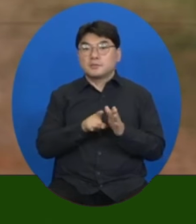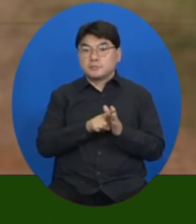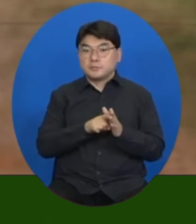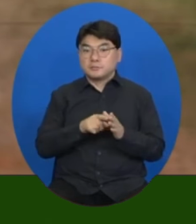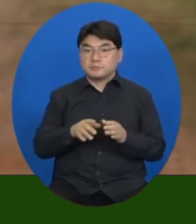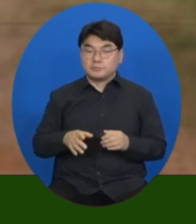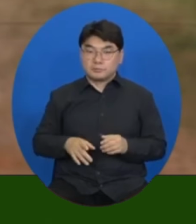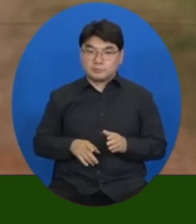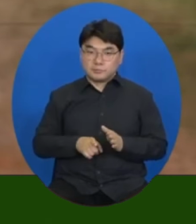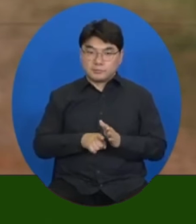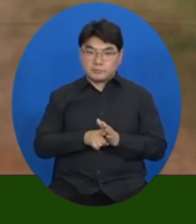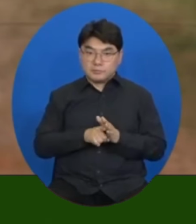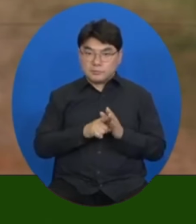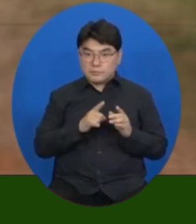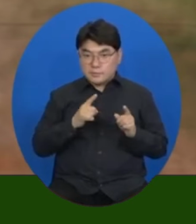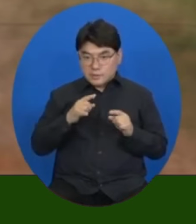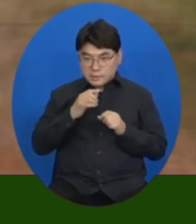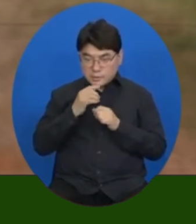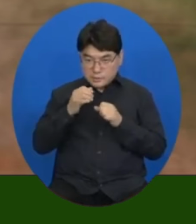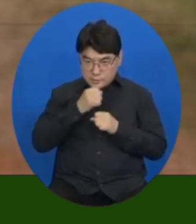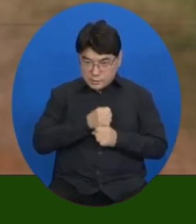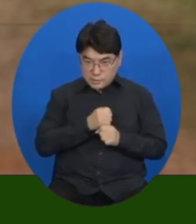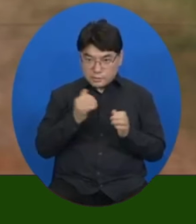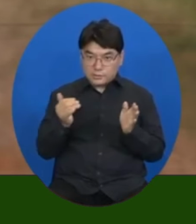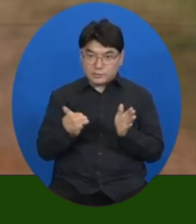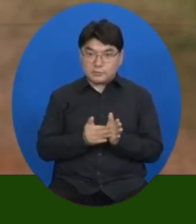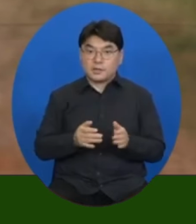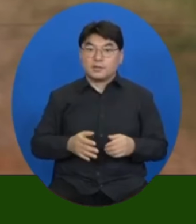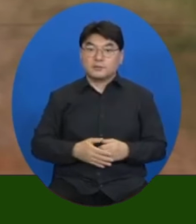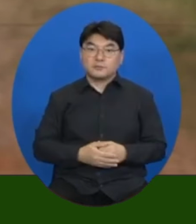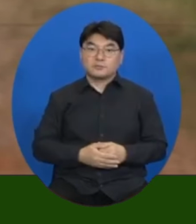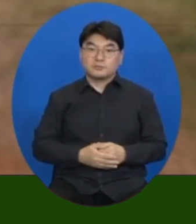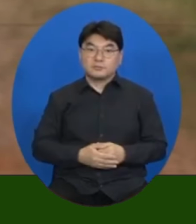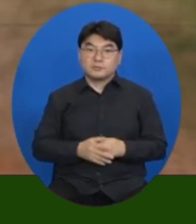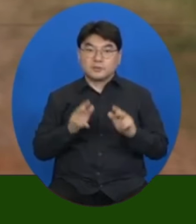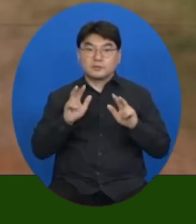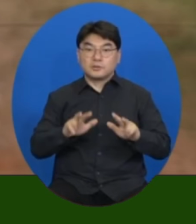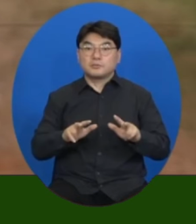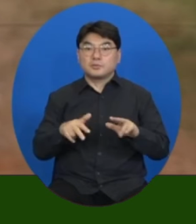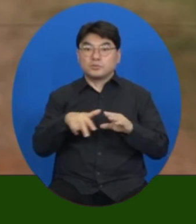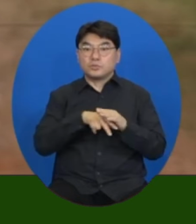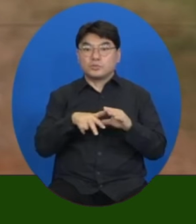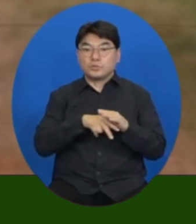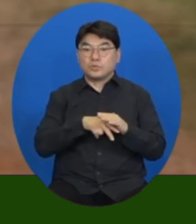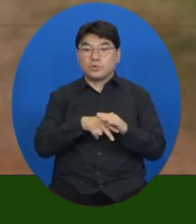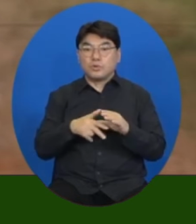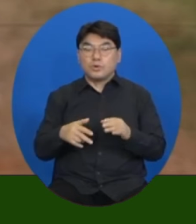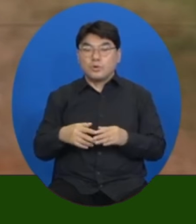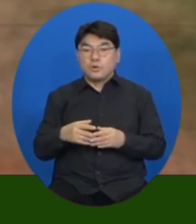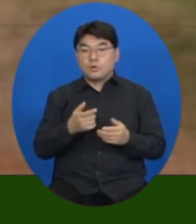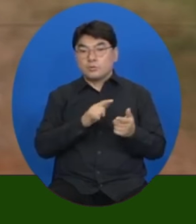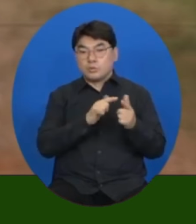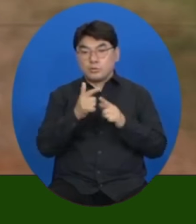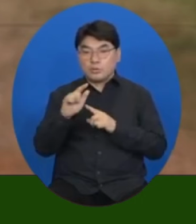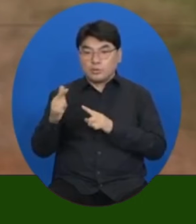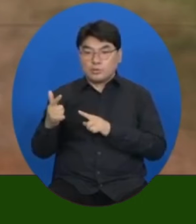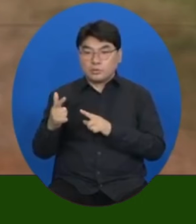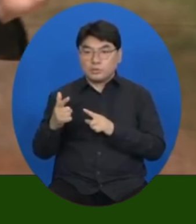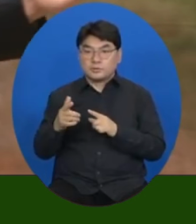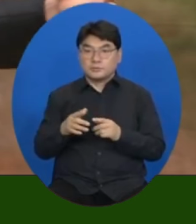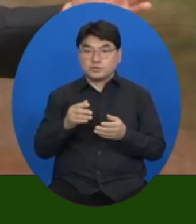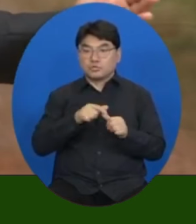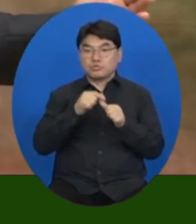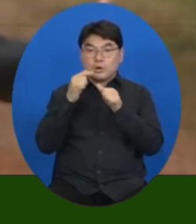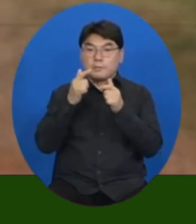여기서 알아야 될 것이 바로 이겁니다 많은 이들이 지금은 종교 다원 중이니까 지금은 이제 배타적인 주장을 해서는 안 된다